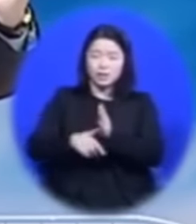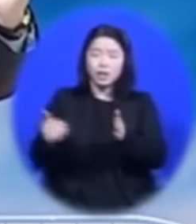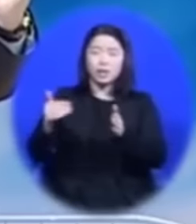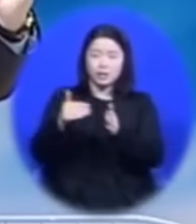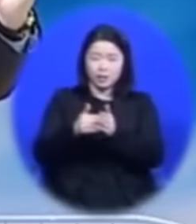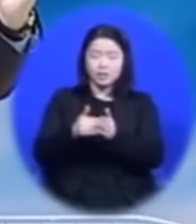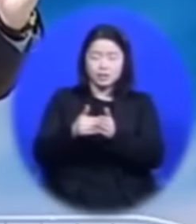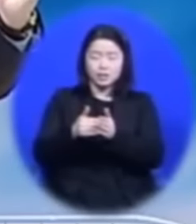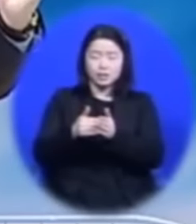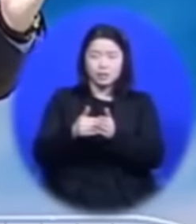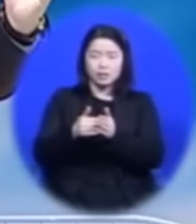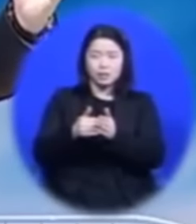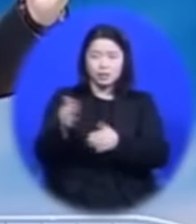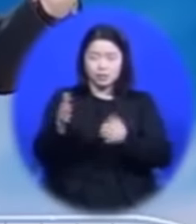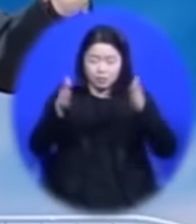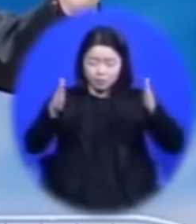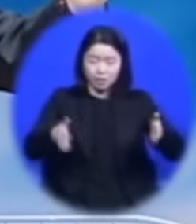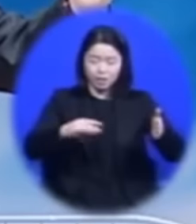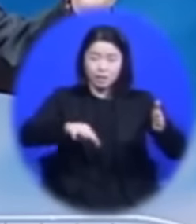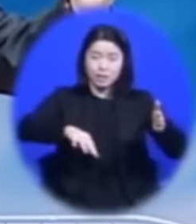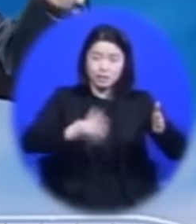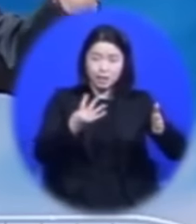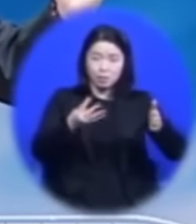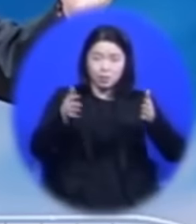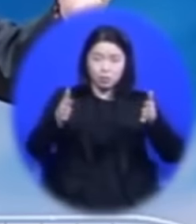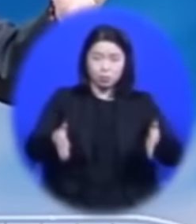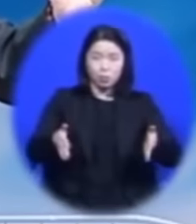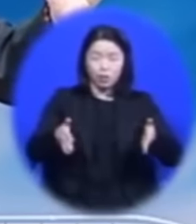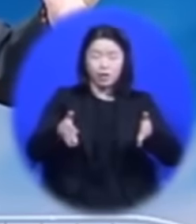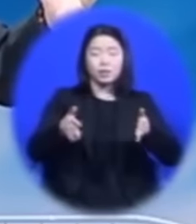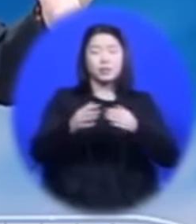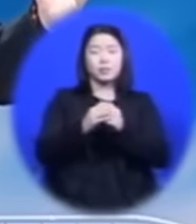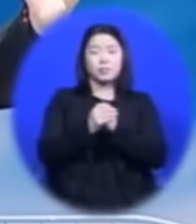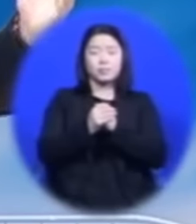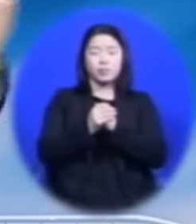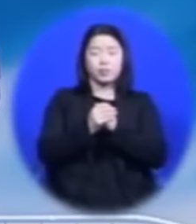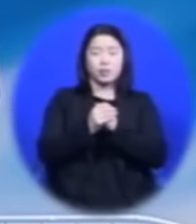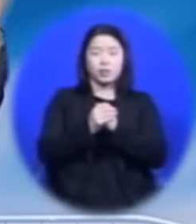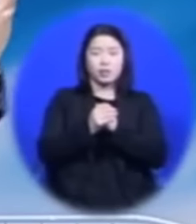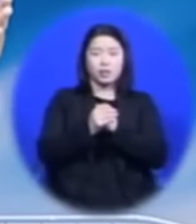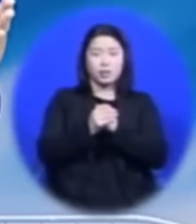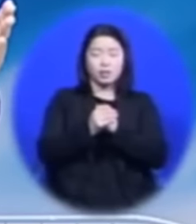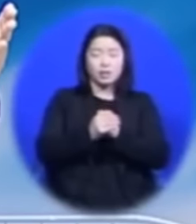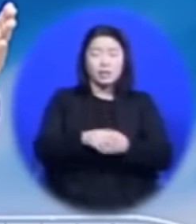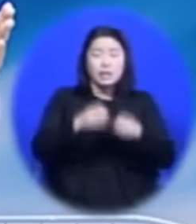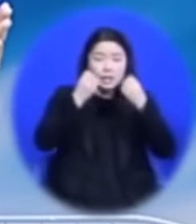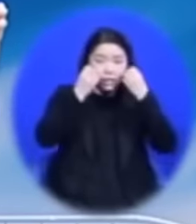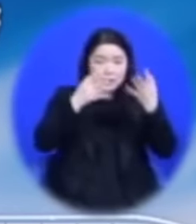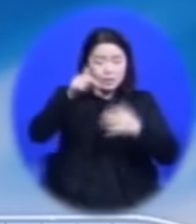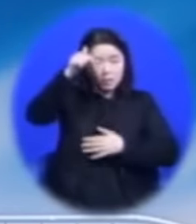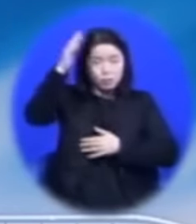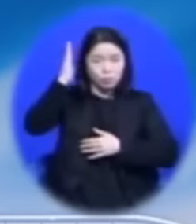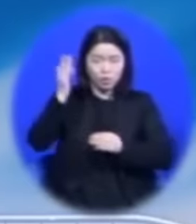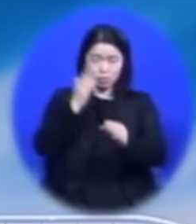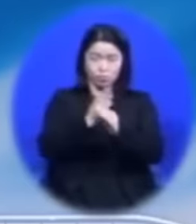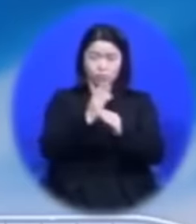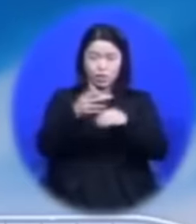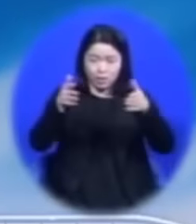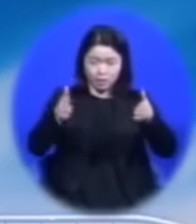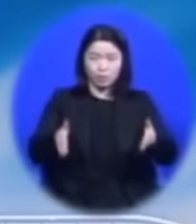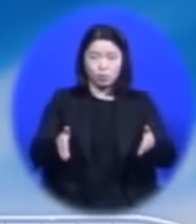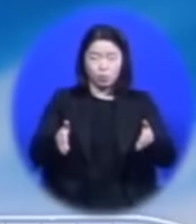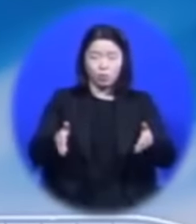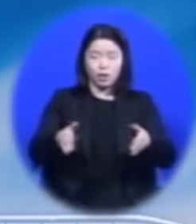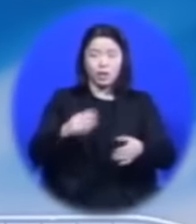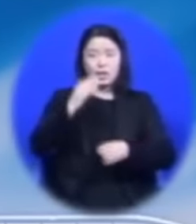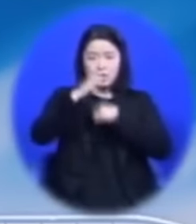성경이 기록되는 그때까지 한 400여 년 기간을 신구약 중간기라고 부르는데, 그 기간에는